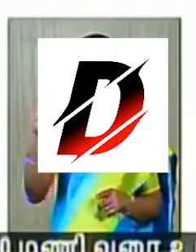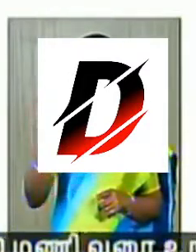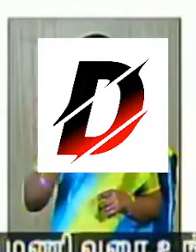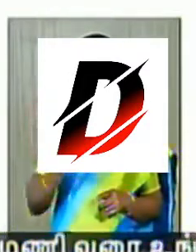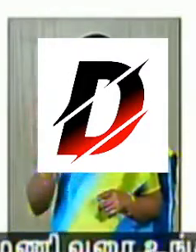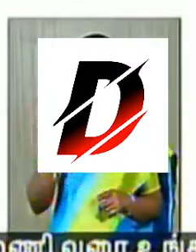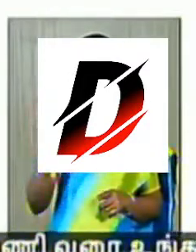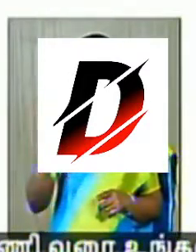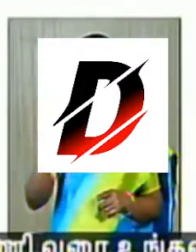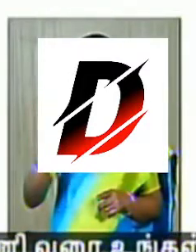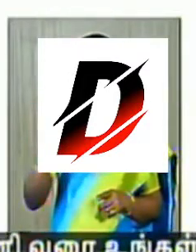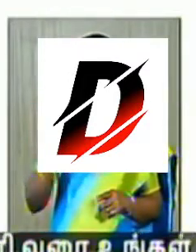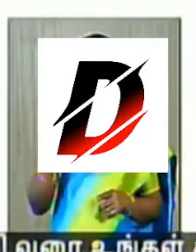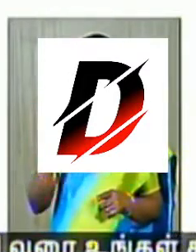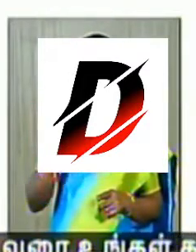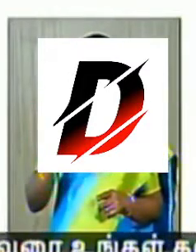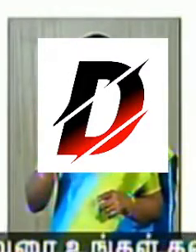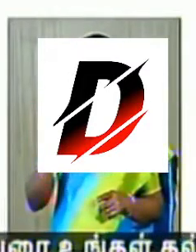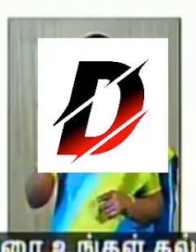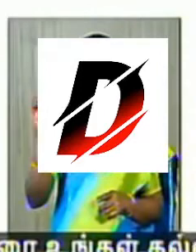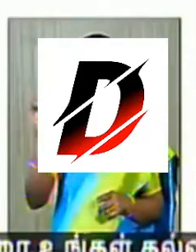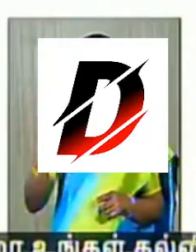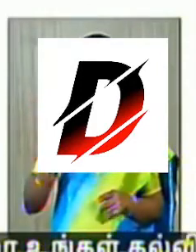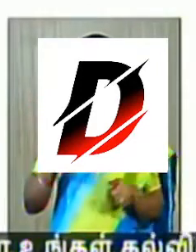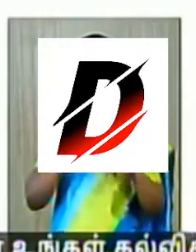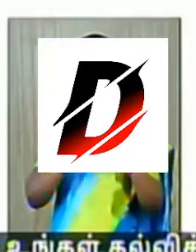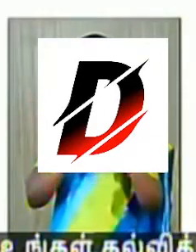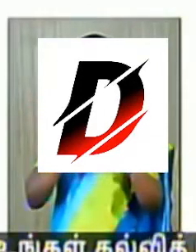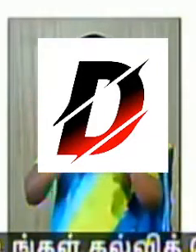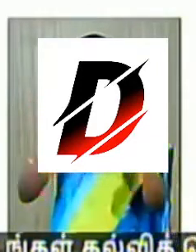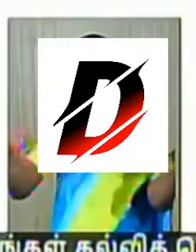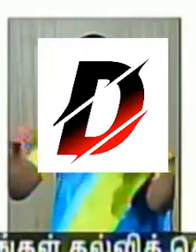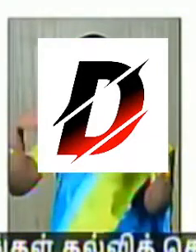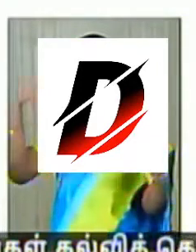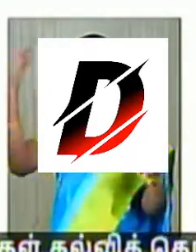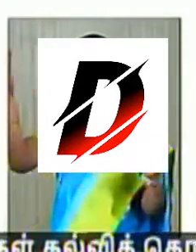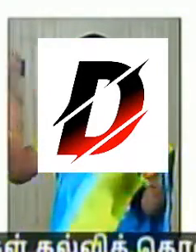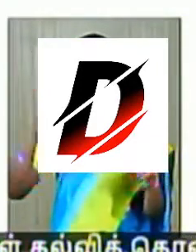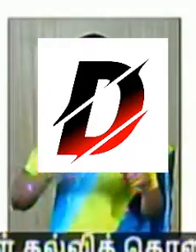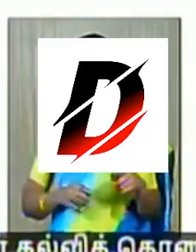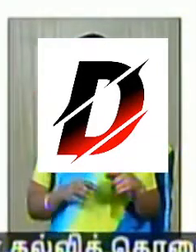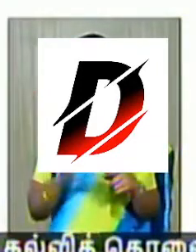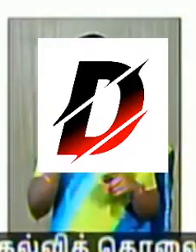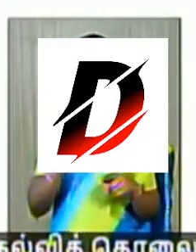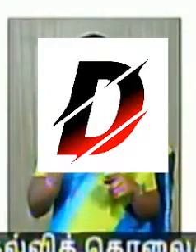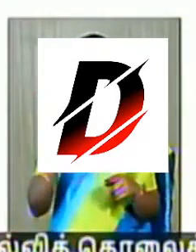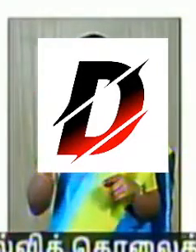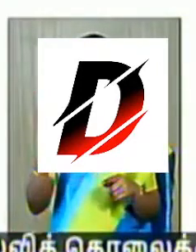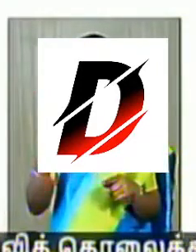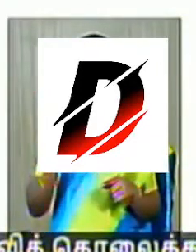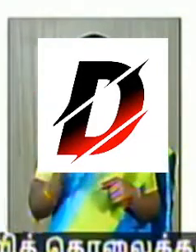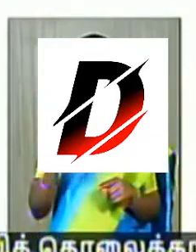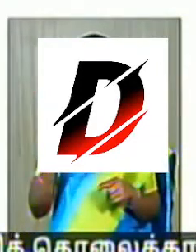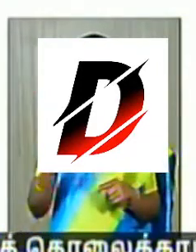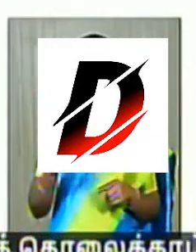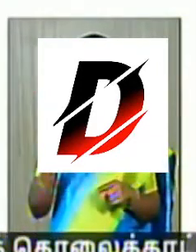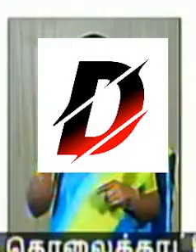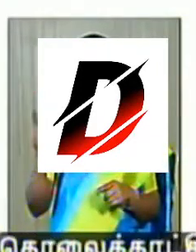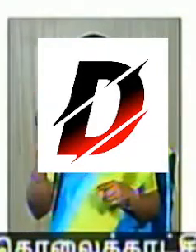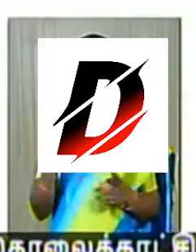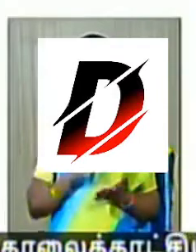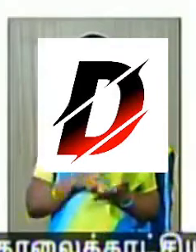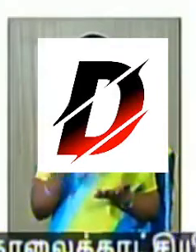2, 6, 3, 2 முதல் கால் பகுதியில், 4, 0 எக்ஸ்எச்சு மேலே இருக்கும், 5, 0 எக்ஸ்எச்சு மேலே இருக்கும். நீங்கள் படத்தில் நீங்கள்